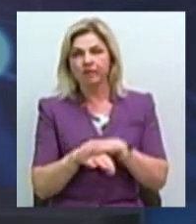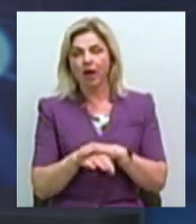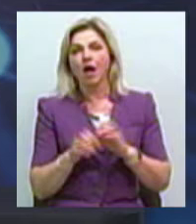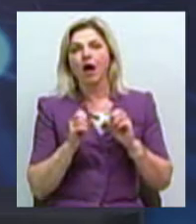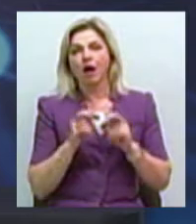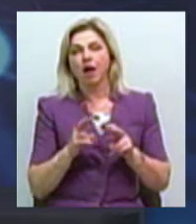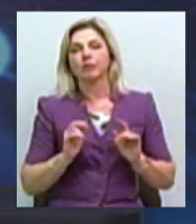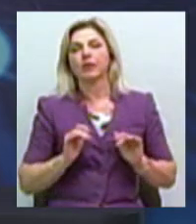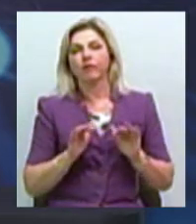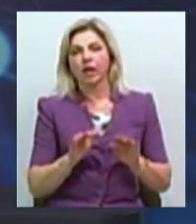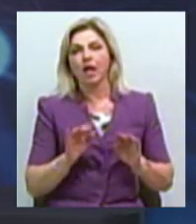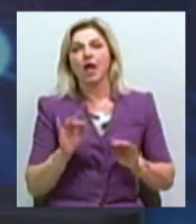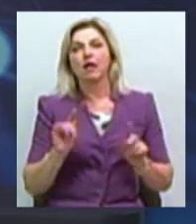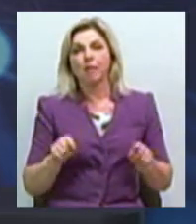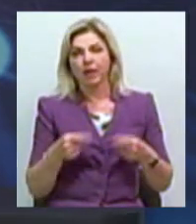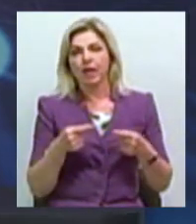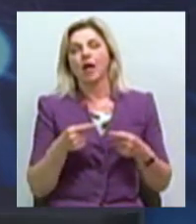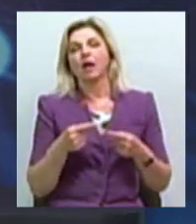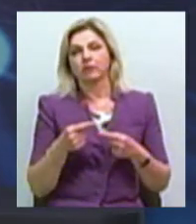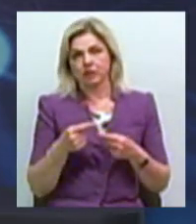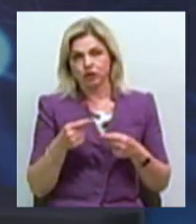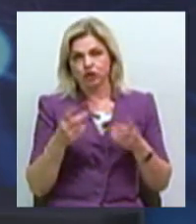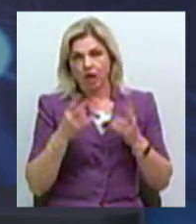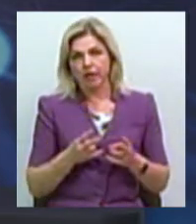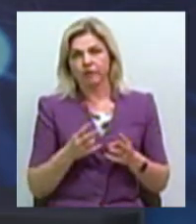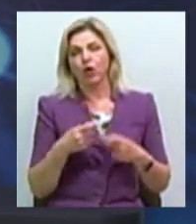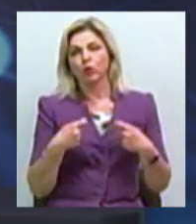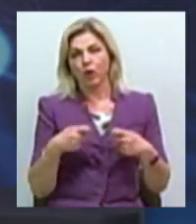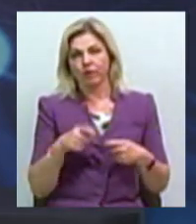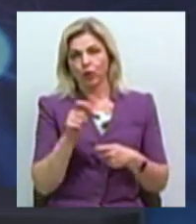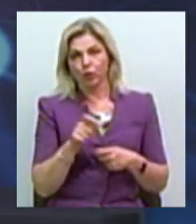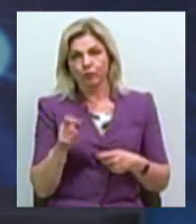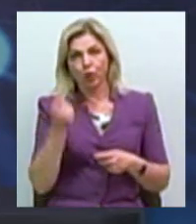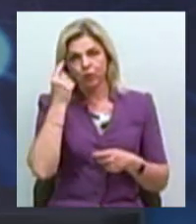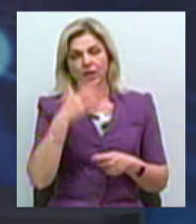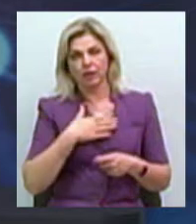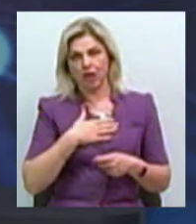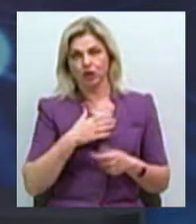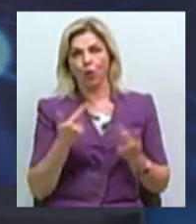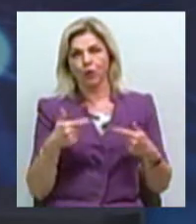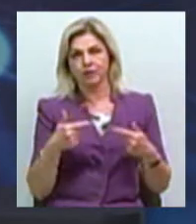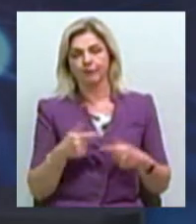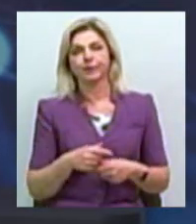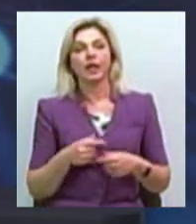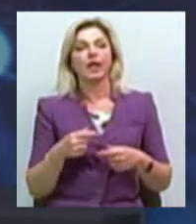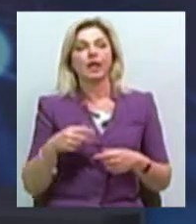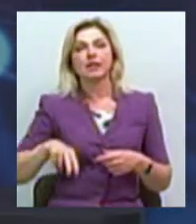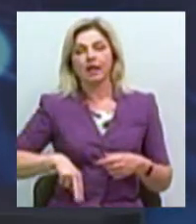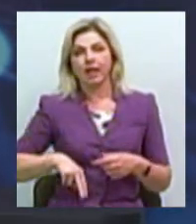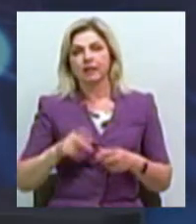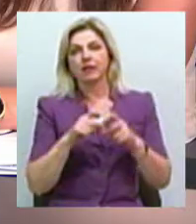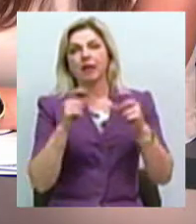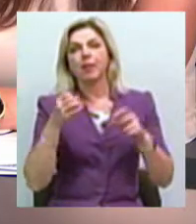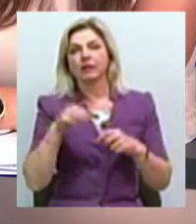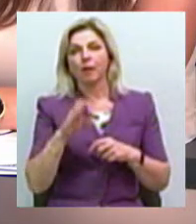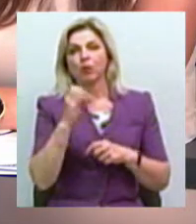реабілітації жертв торгівлі людьми? Дізнаємось у наших сьогоднішніх гостей. В студії директорка Департаменту соціального